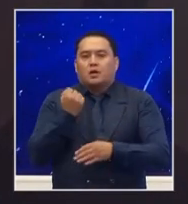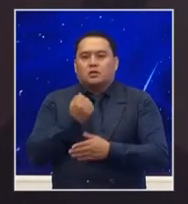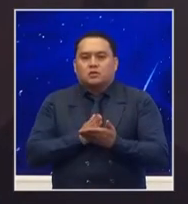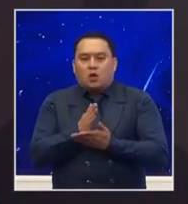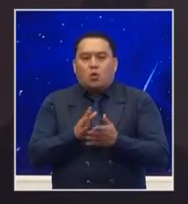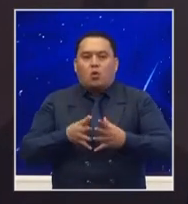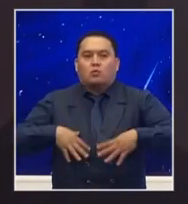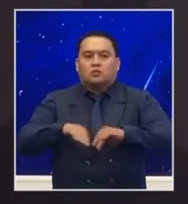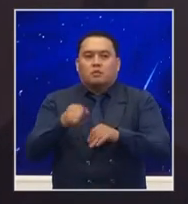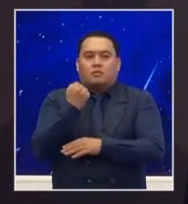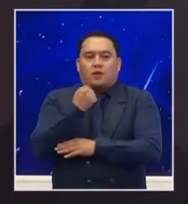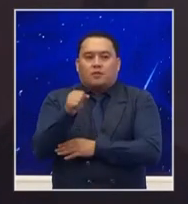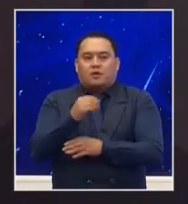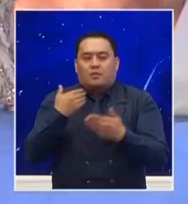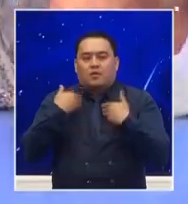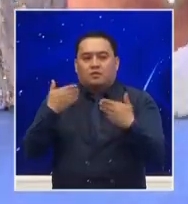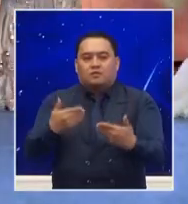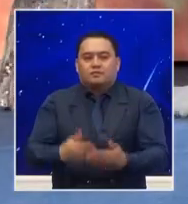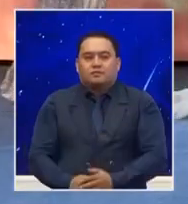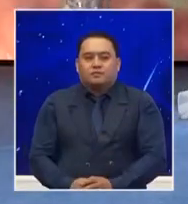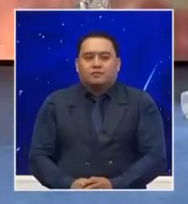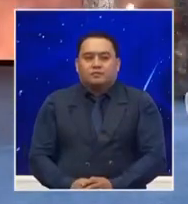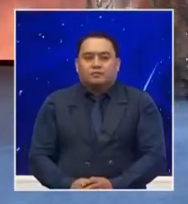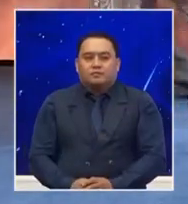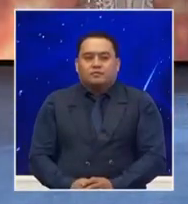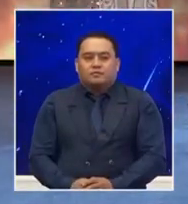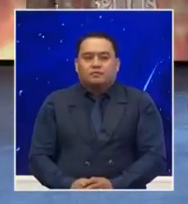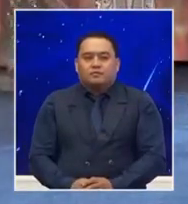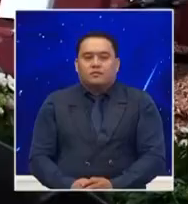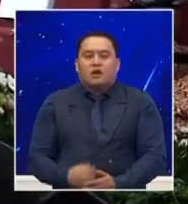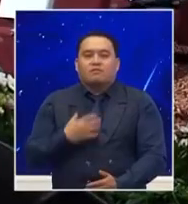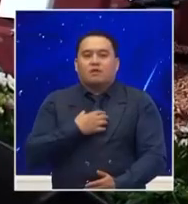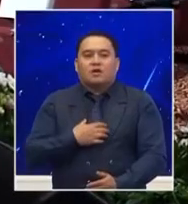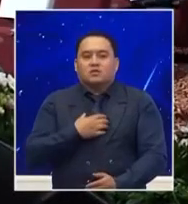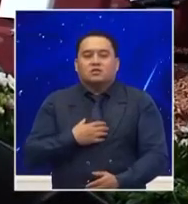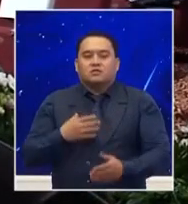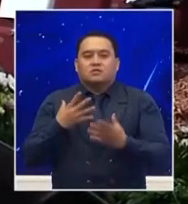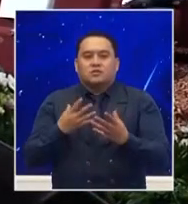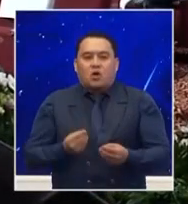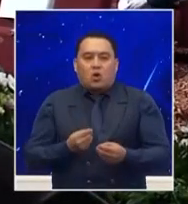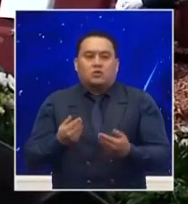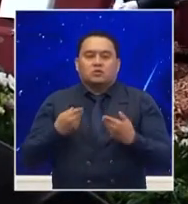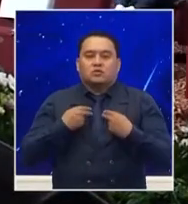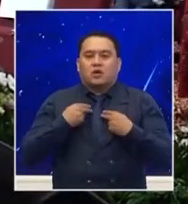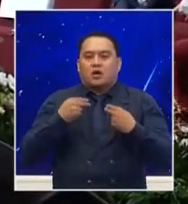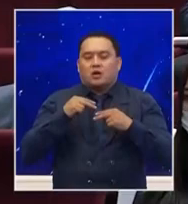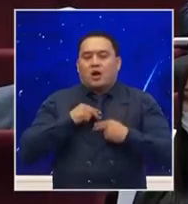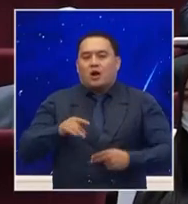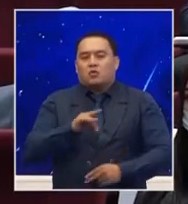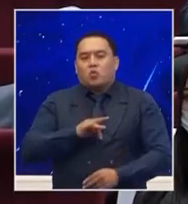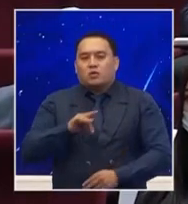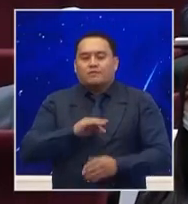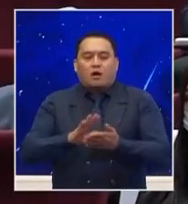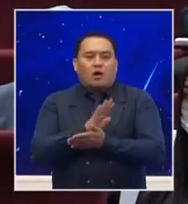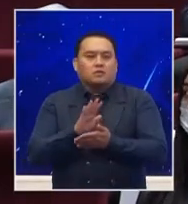наша общая победа. Поздравляю вас. Свою лепту в освещении важнейших событий региона внесли и сотрудники районных и областных